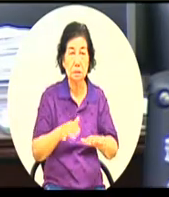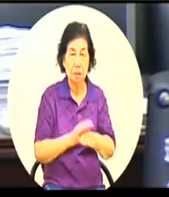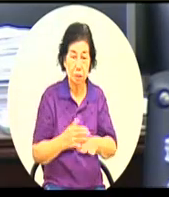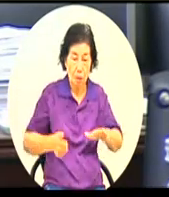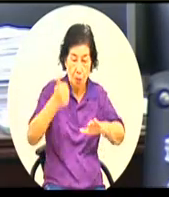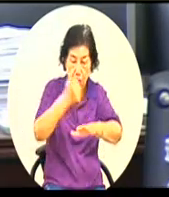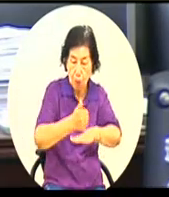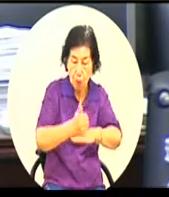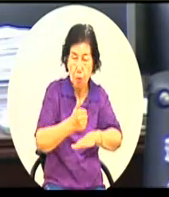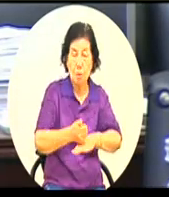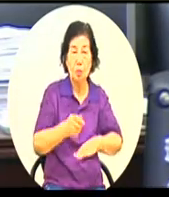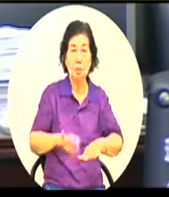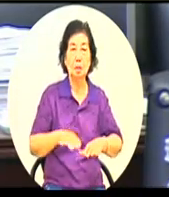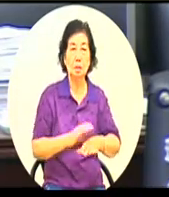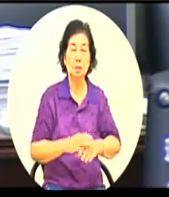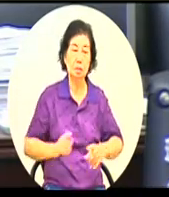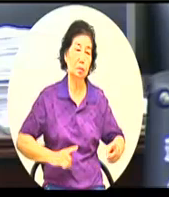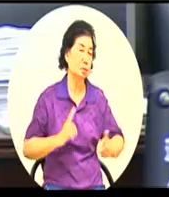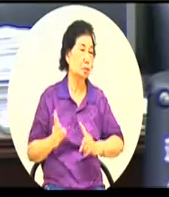输在你咩啊拢会使，